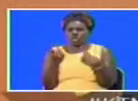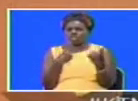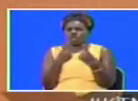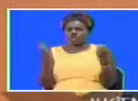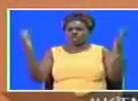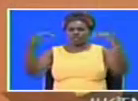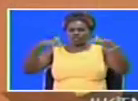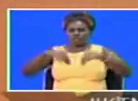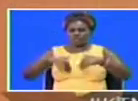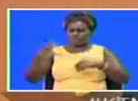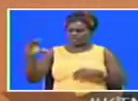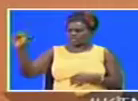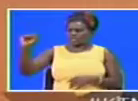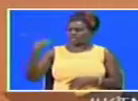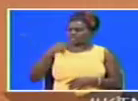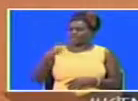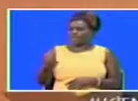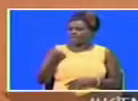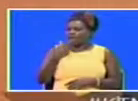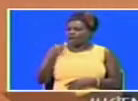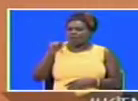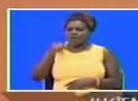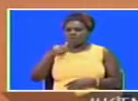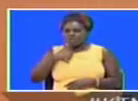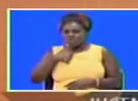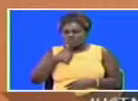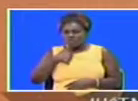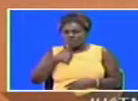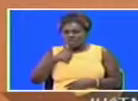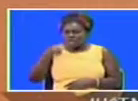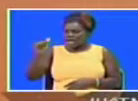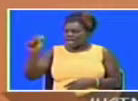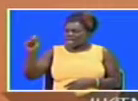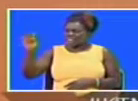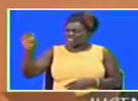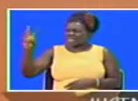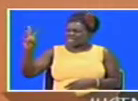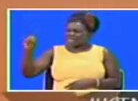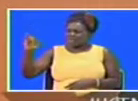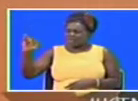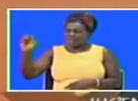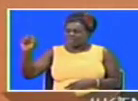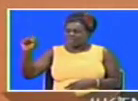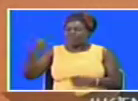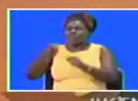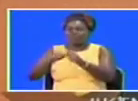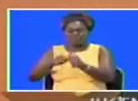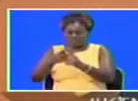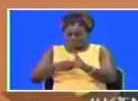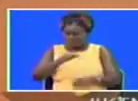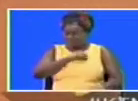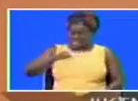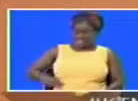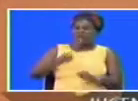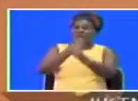kongamano, waziri Mailu alisema kuwa dawa mpya inayojulikana kama artemisinin kutoka Uchina kule itatumika kama